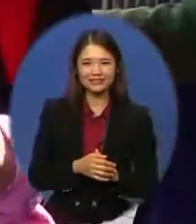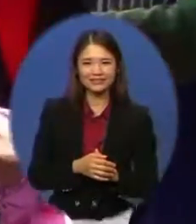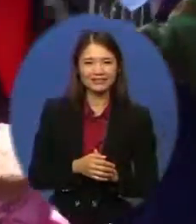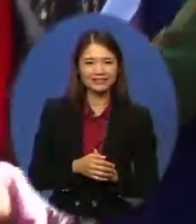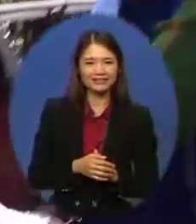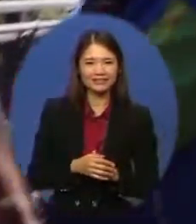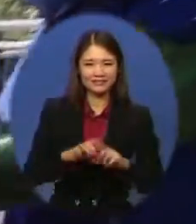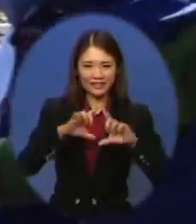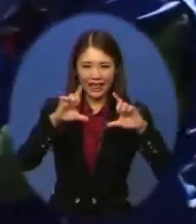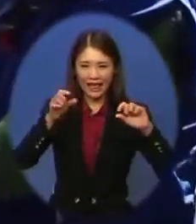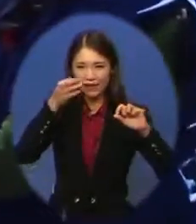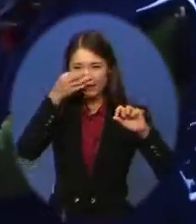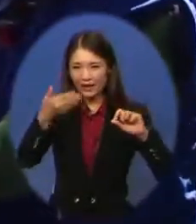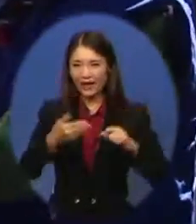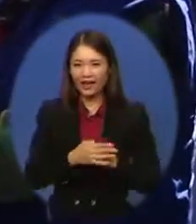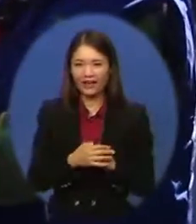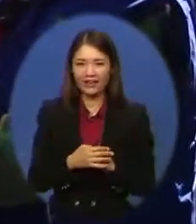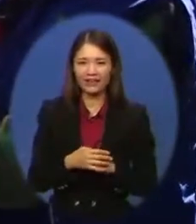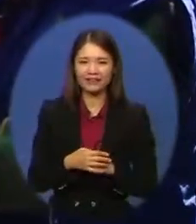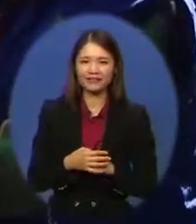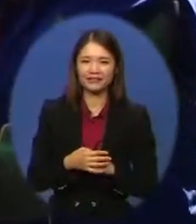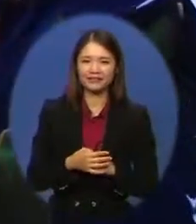이렇게 보여줘야 되나?